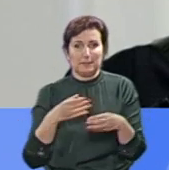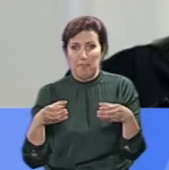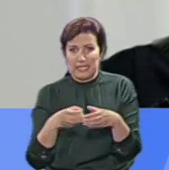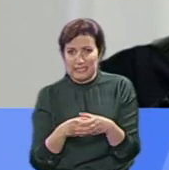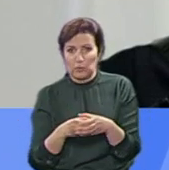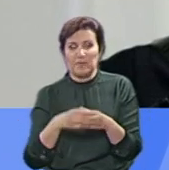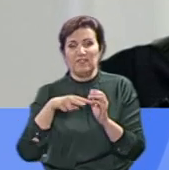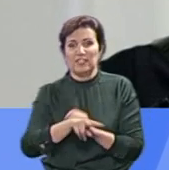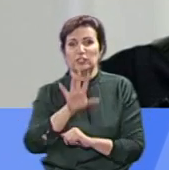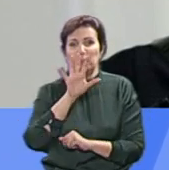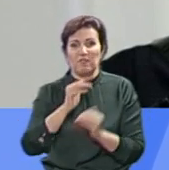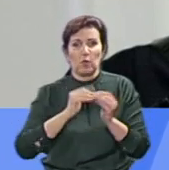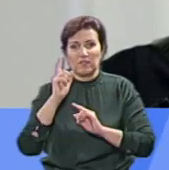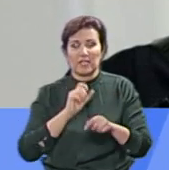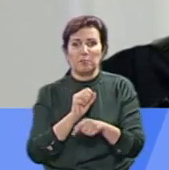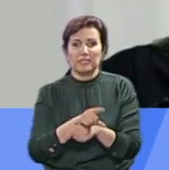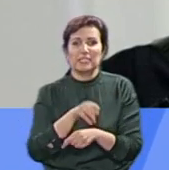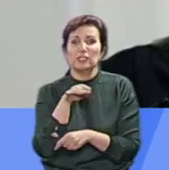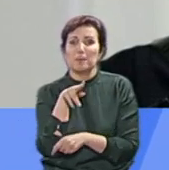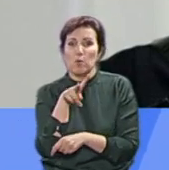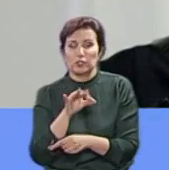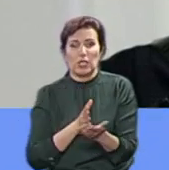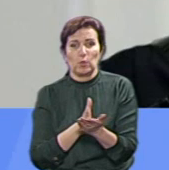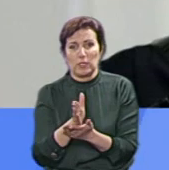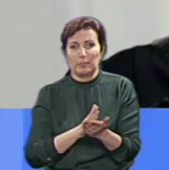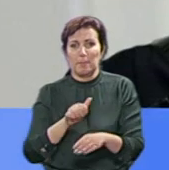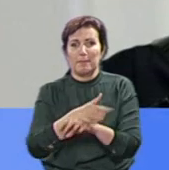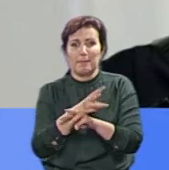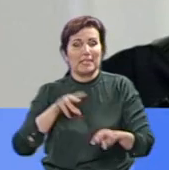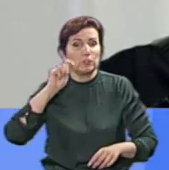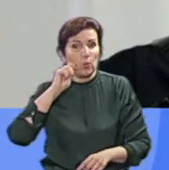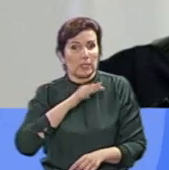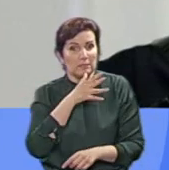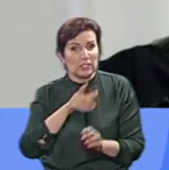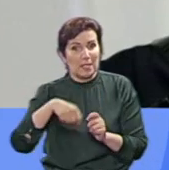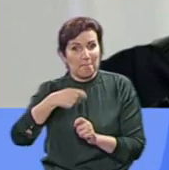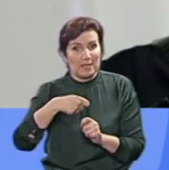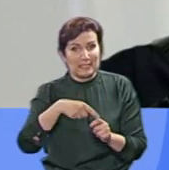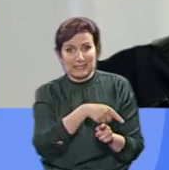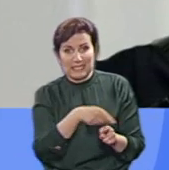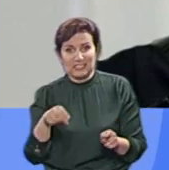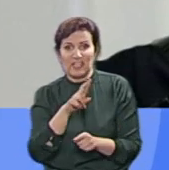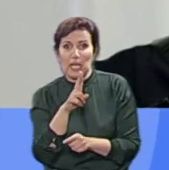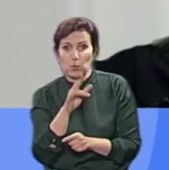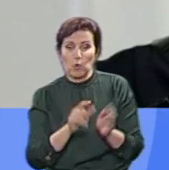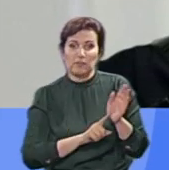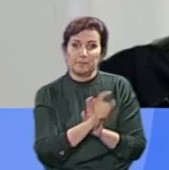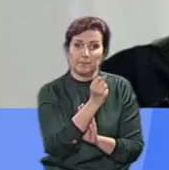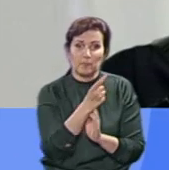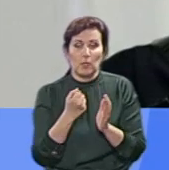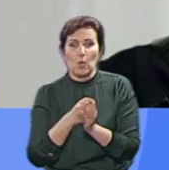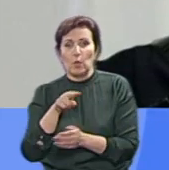У 2005-му Верховна Рада призначила Юлію Тимошенко на посаду прем'єр-міністра України. Під час президентства Віктора Януковича з серпня 11-го до